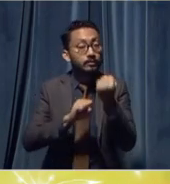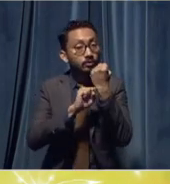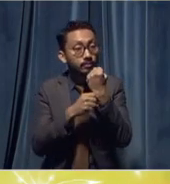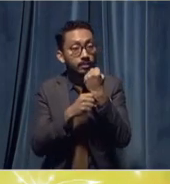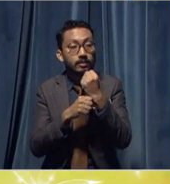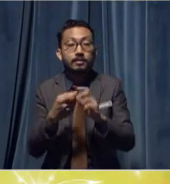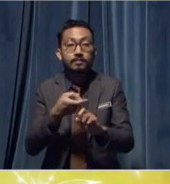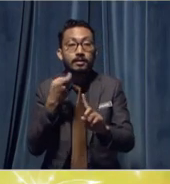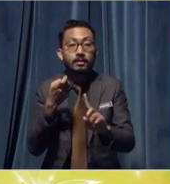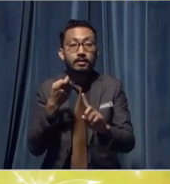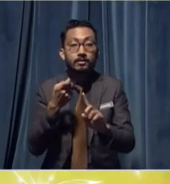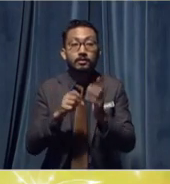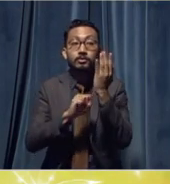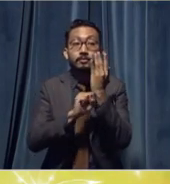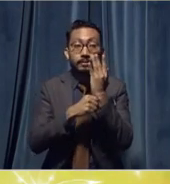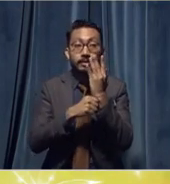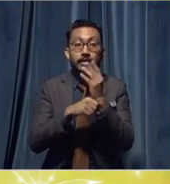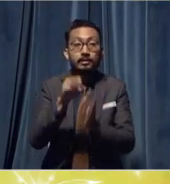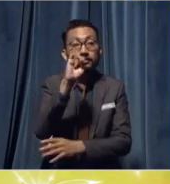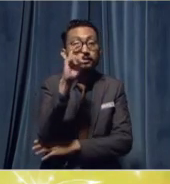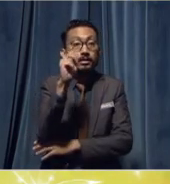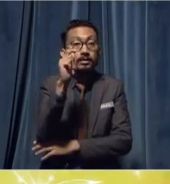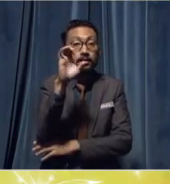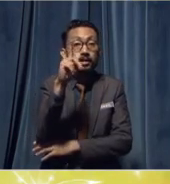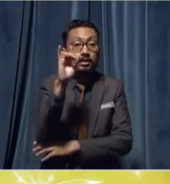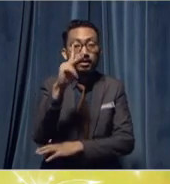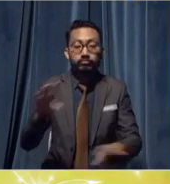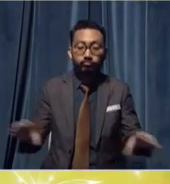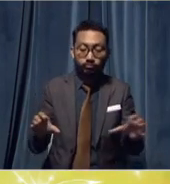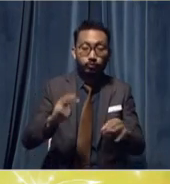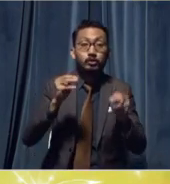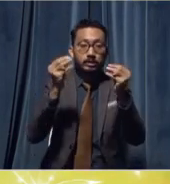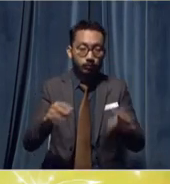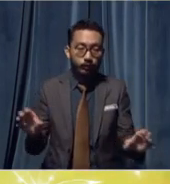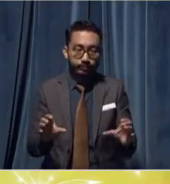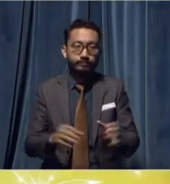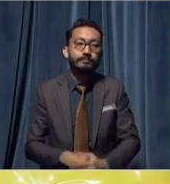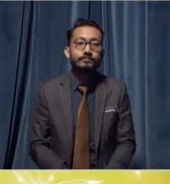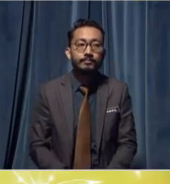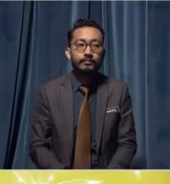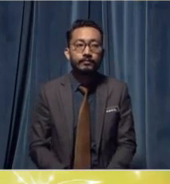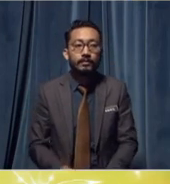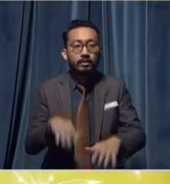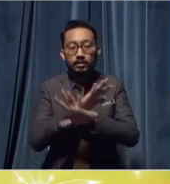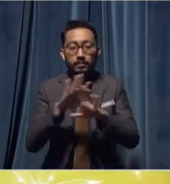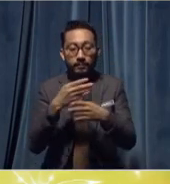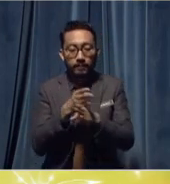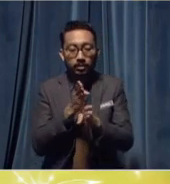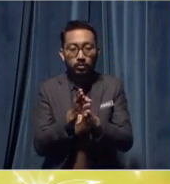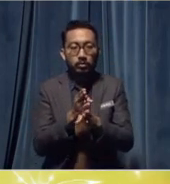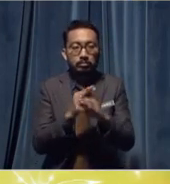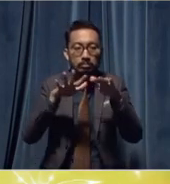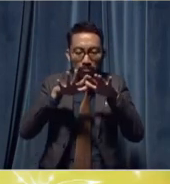Sumber bagi deterjen ialah daripada sumber sintetik. Deterjen